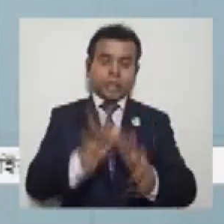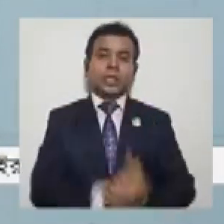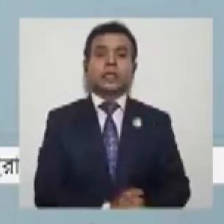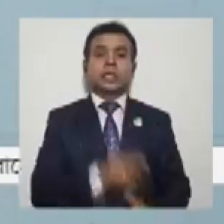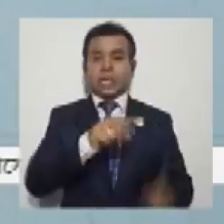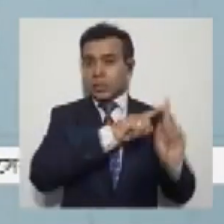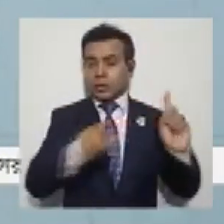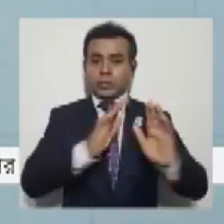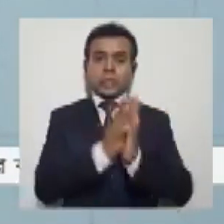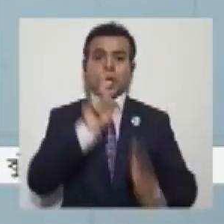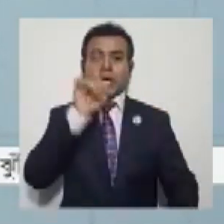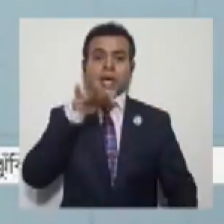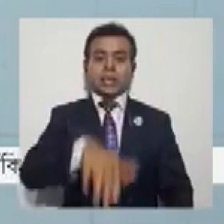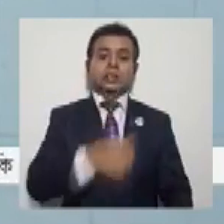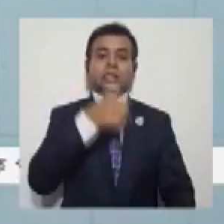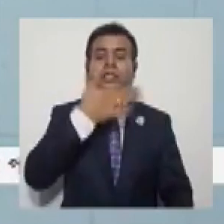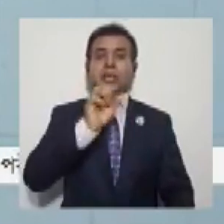77,931 জন, যার মধ্যে,